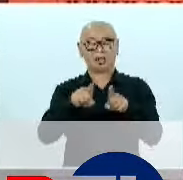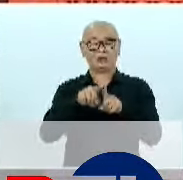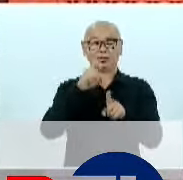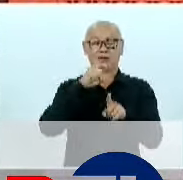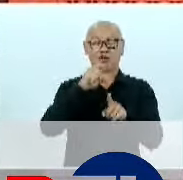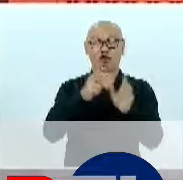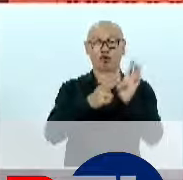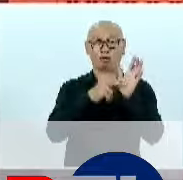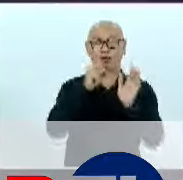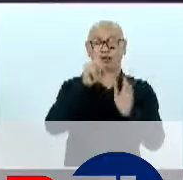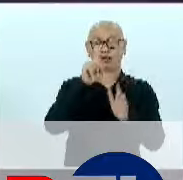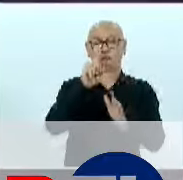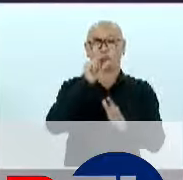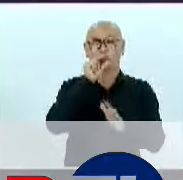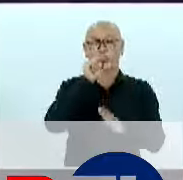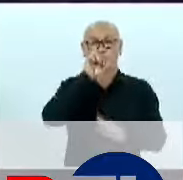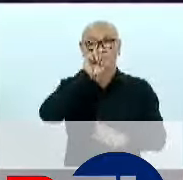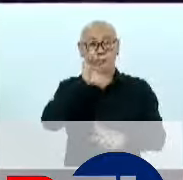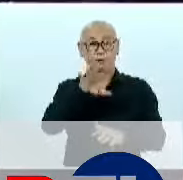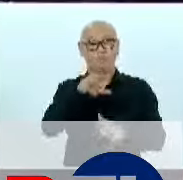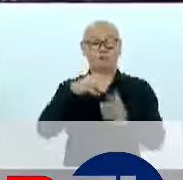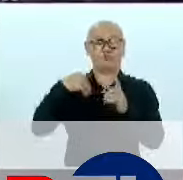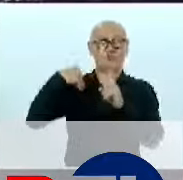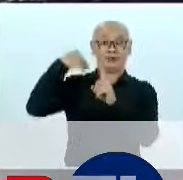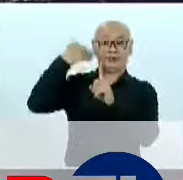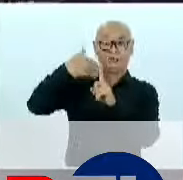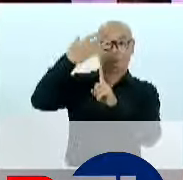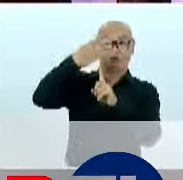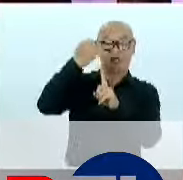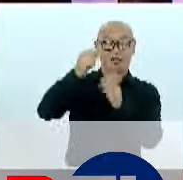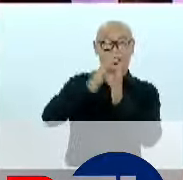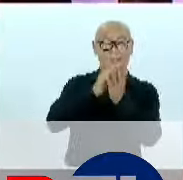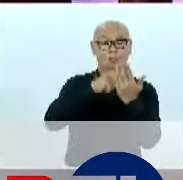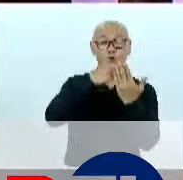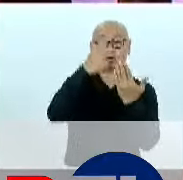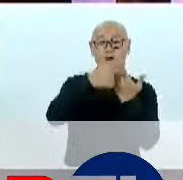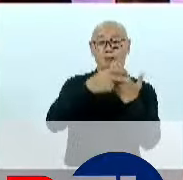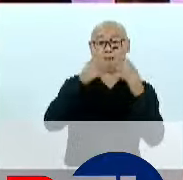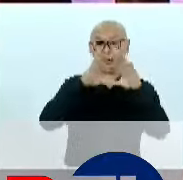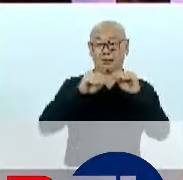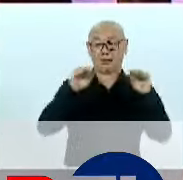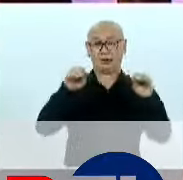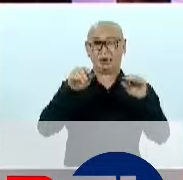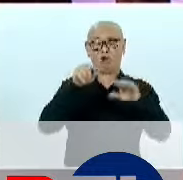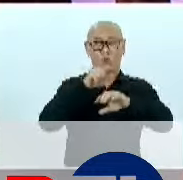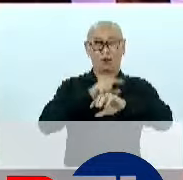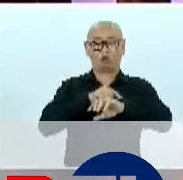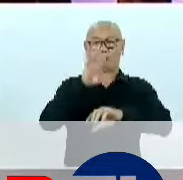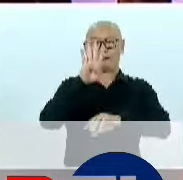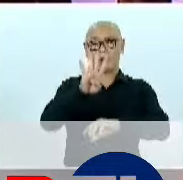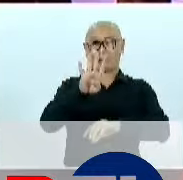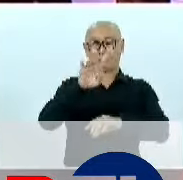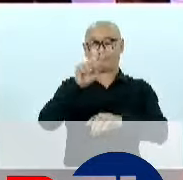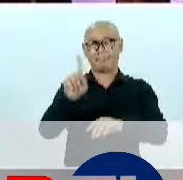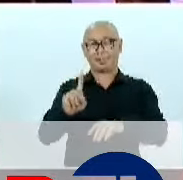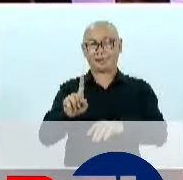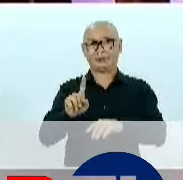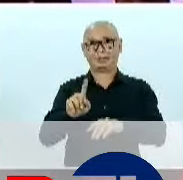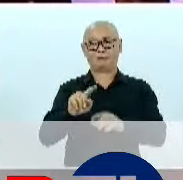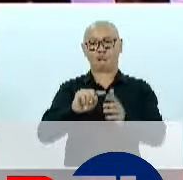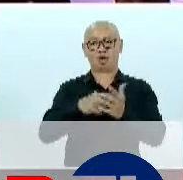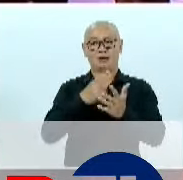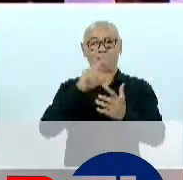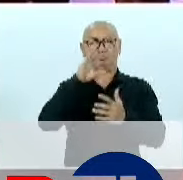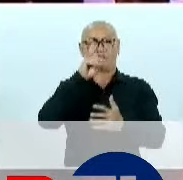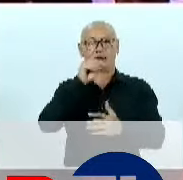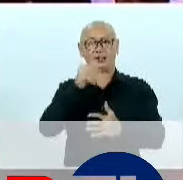nomor urut sat untuk menyampaikan visi misi dan program kerjanya waktu anda 4 menit dimulai Ketika anda